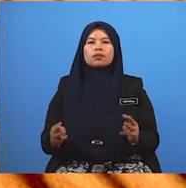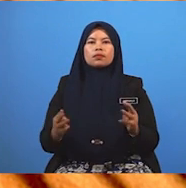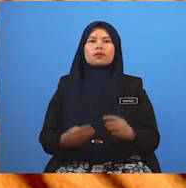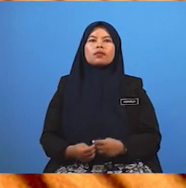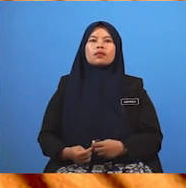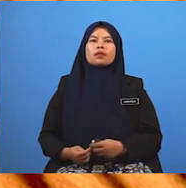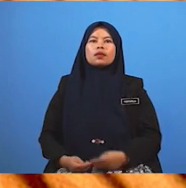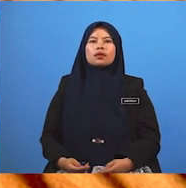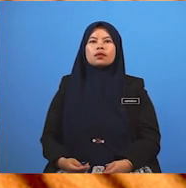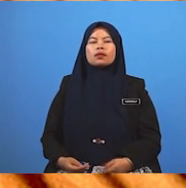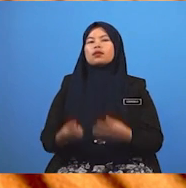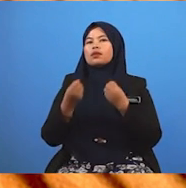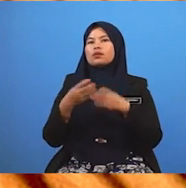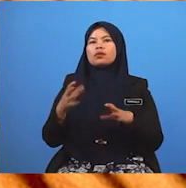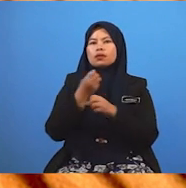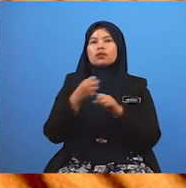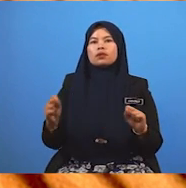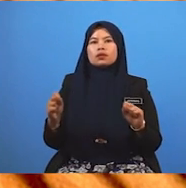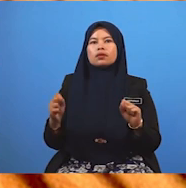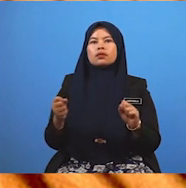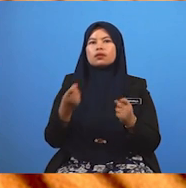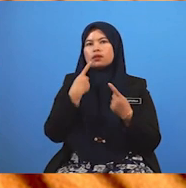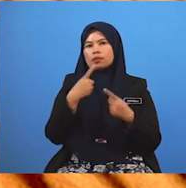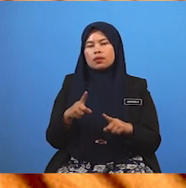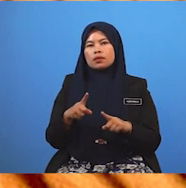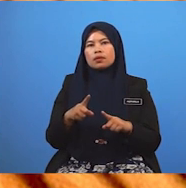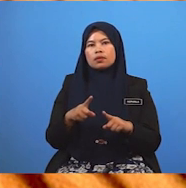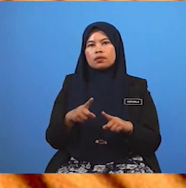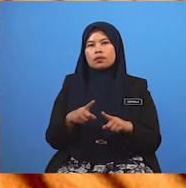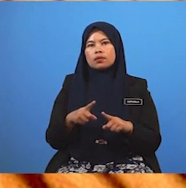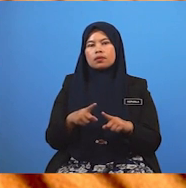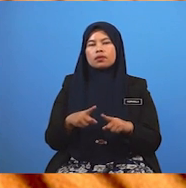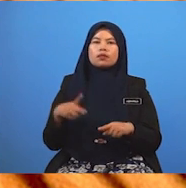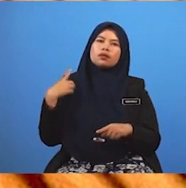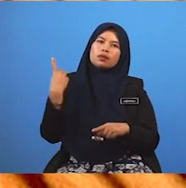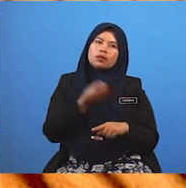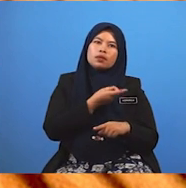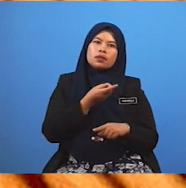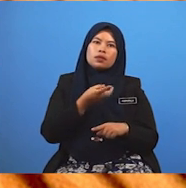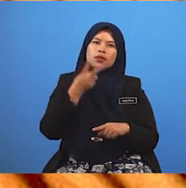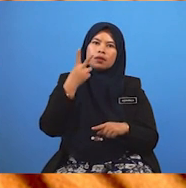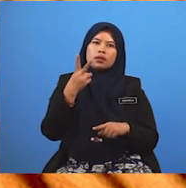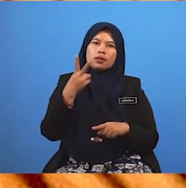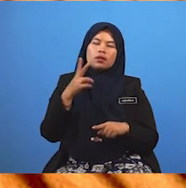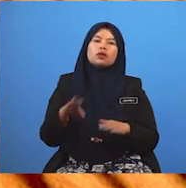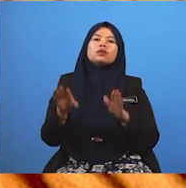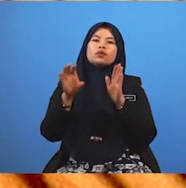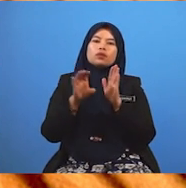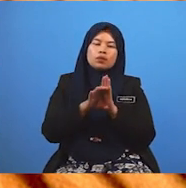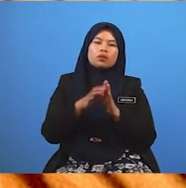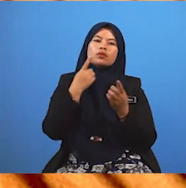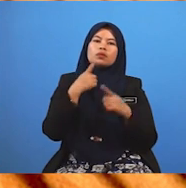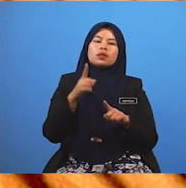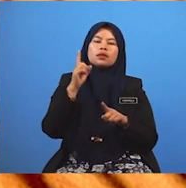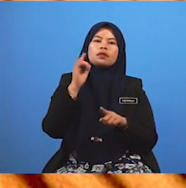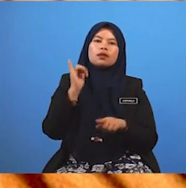sudahkah bersedia dengan jawapan anda? Jom kita lihat contoh jawapan yang betul.